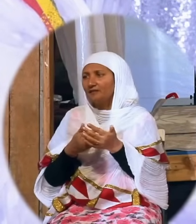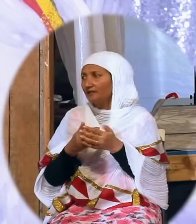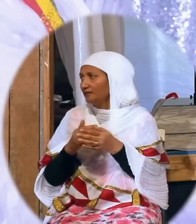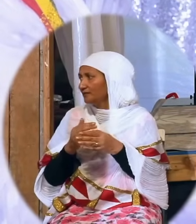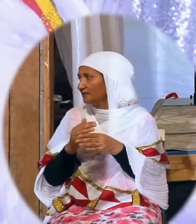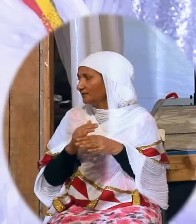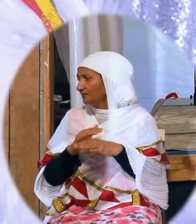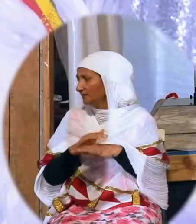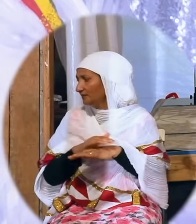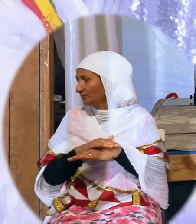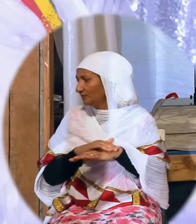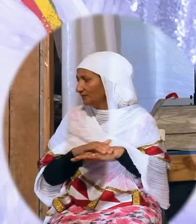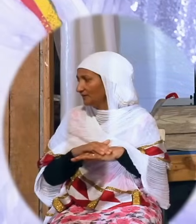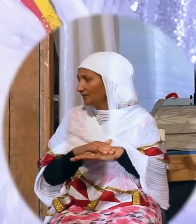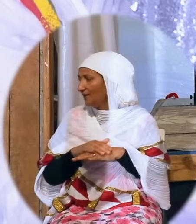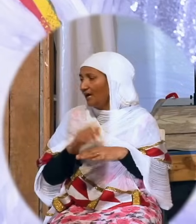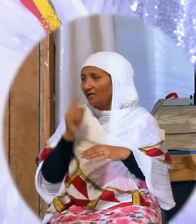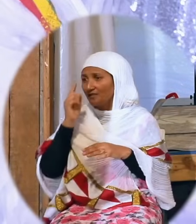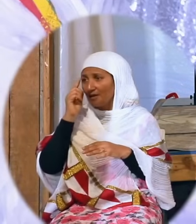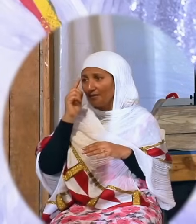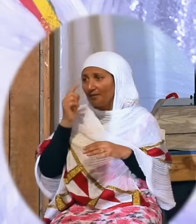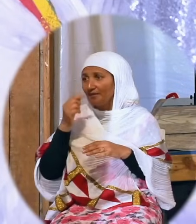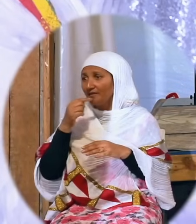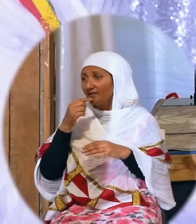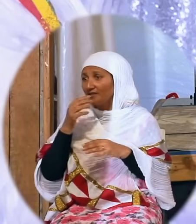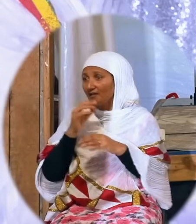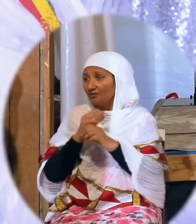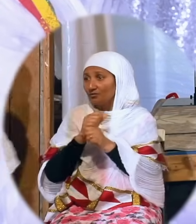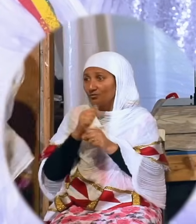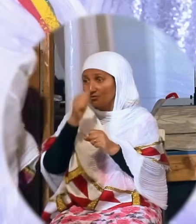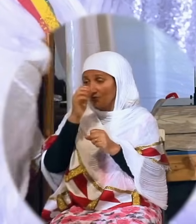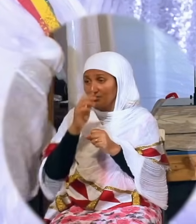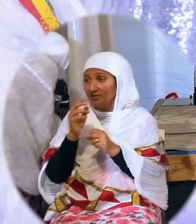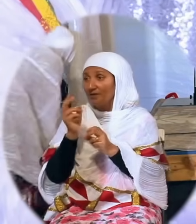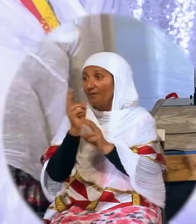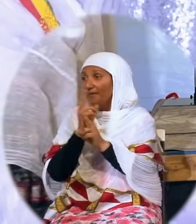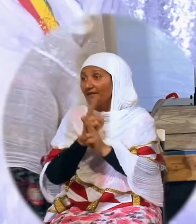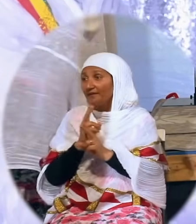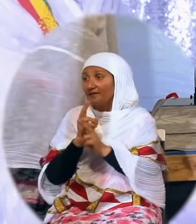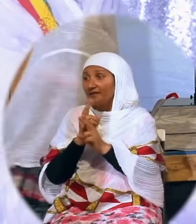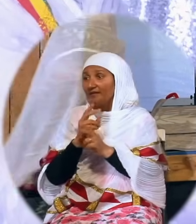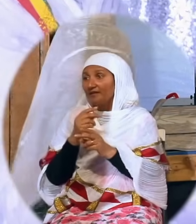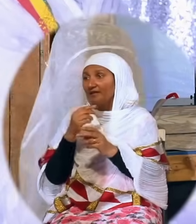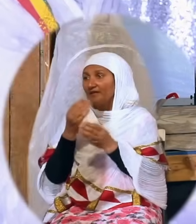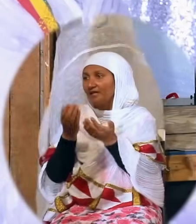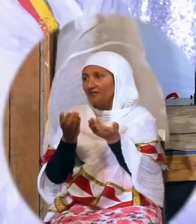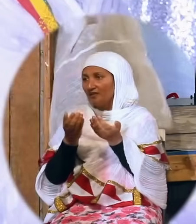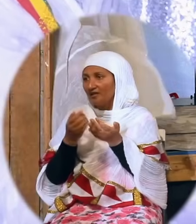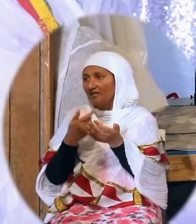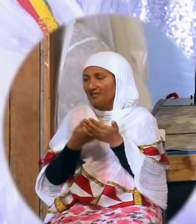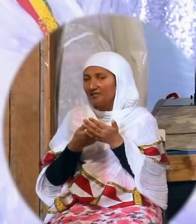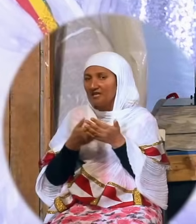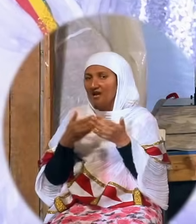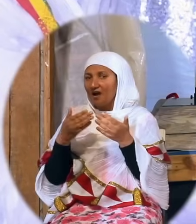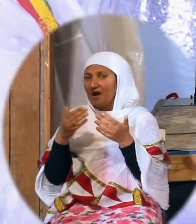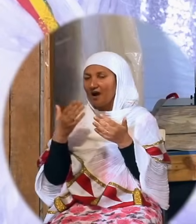ሐሳብ ያዙትን ሰዎች እንዳንፈርጃቸው በጣም መጠንቀቅ ያስፈልጋል ለምን እንደዚህ አይነት ንግግር